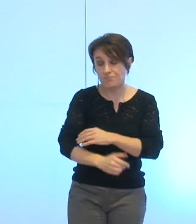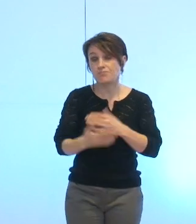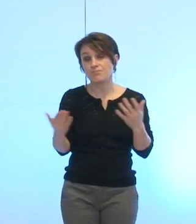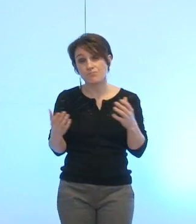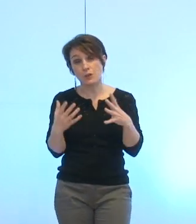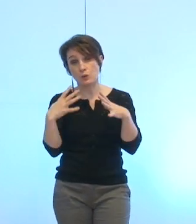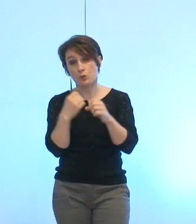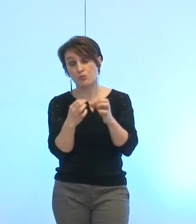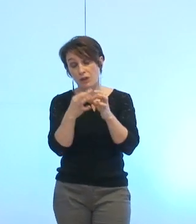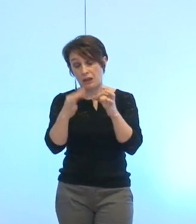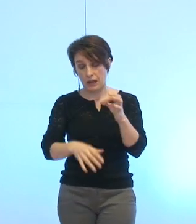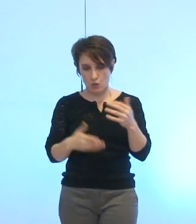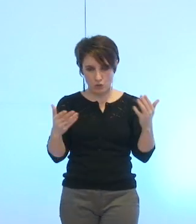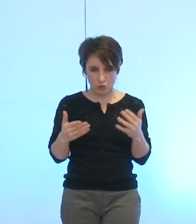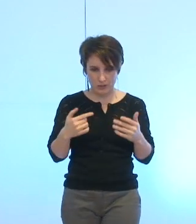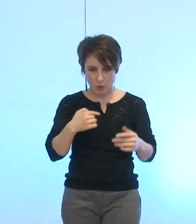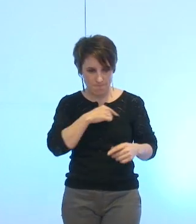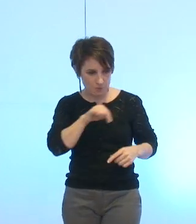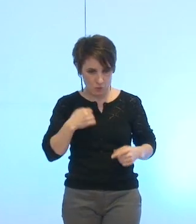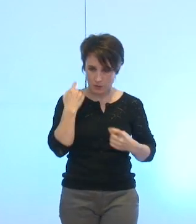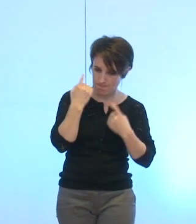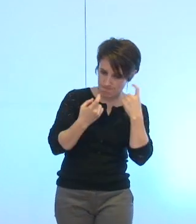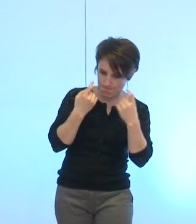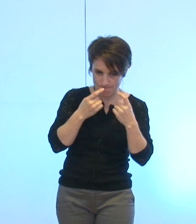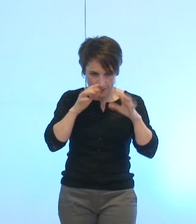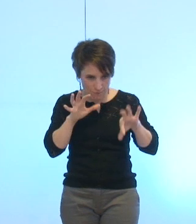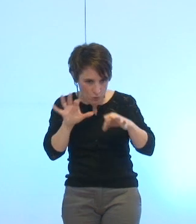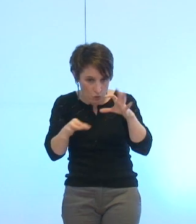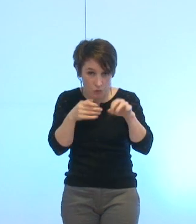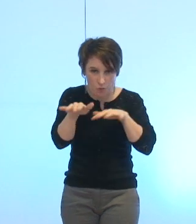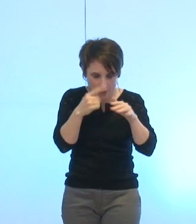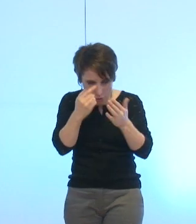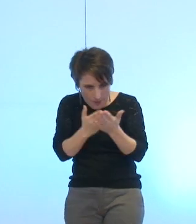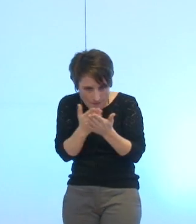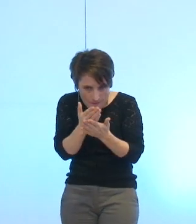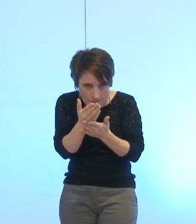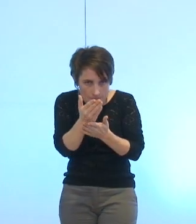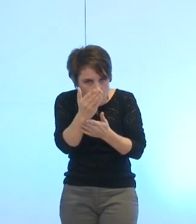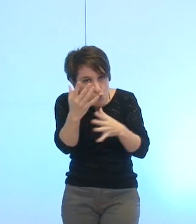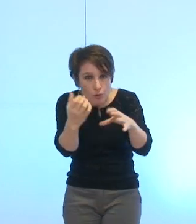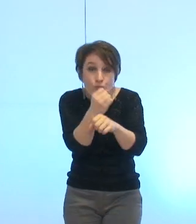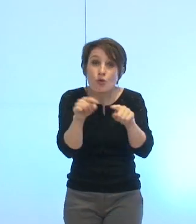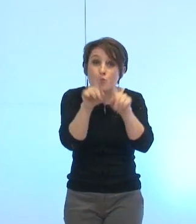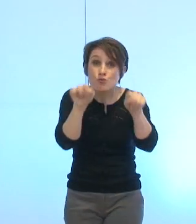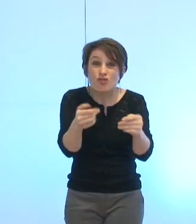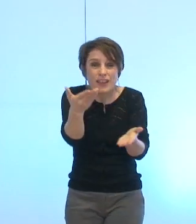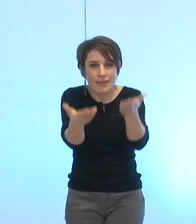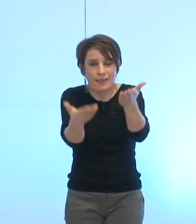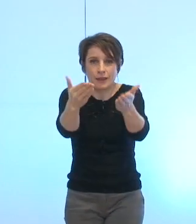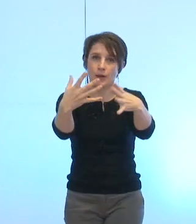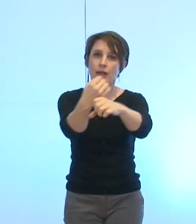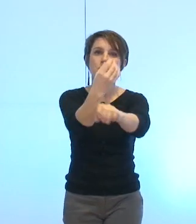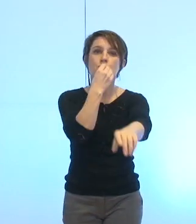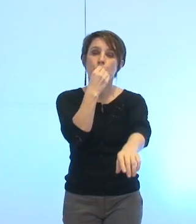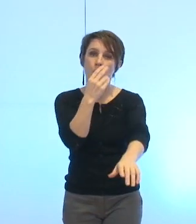faut trouver un chemin pour retrouver un équilibre budgétaire viable et que ce chemin ne